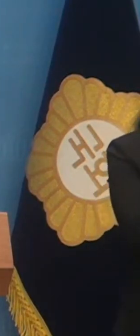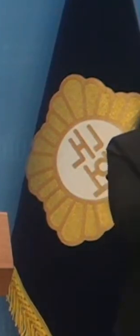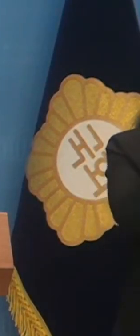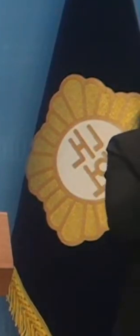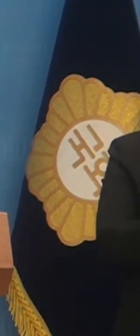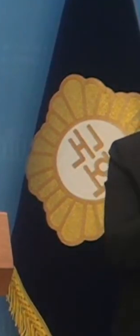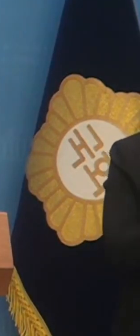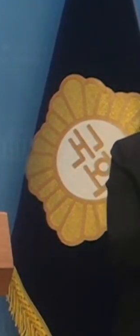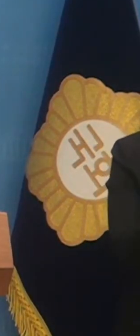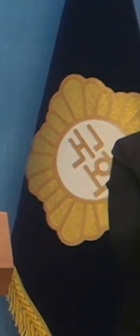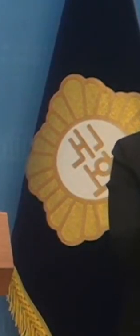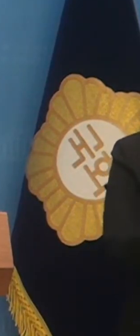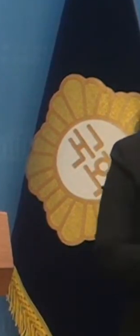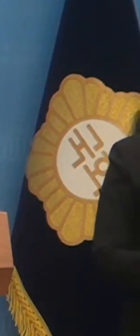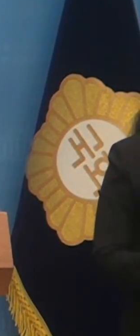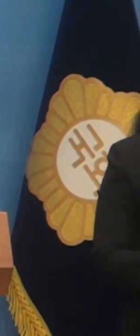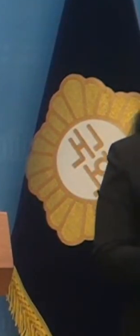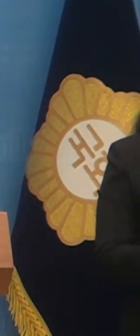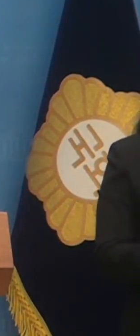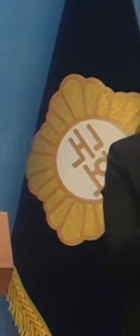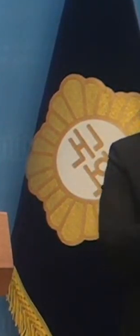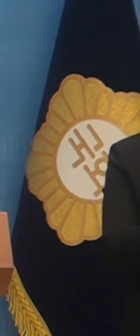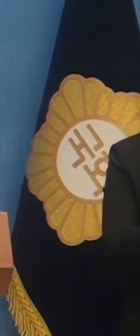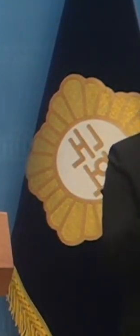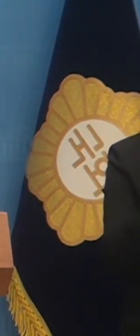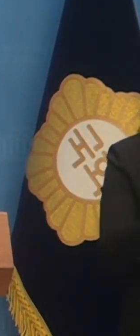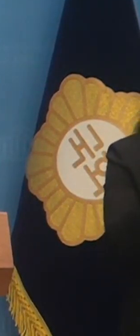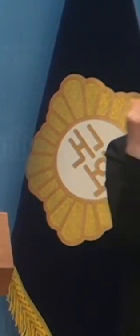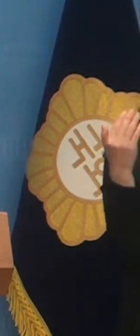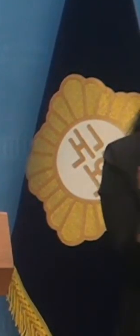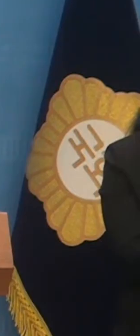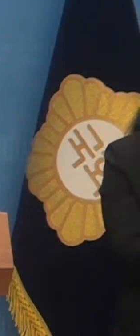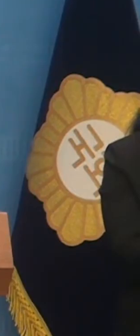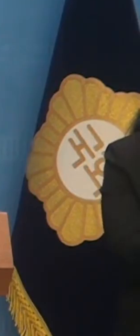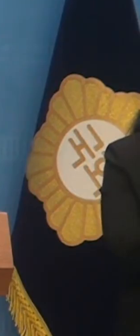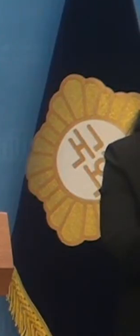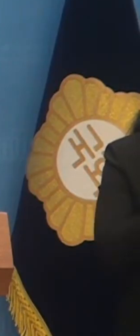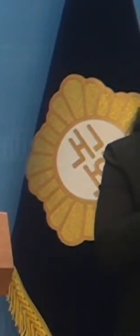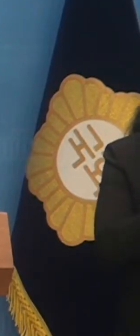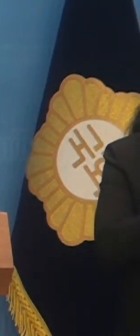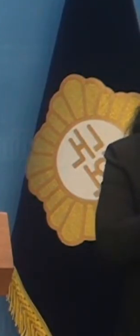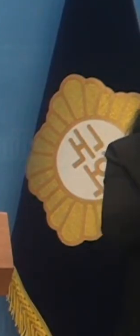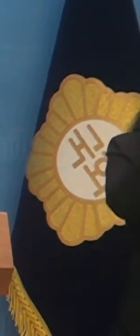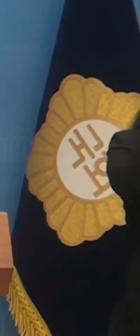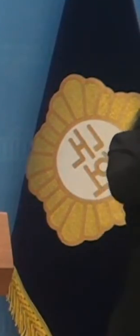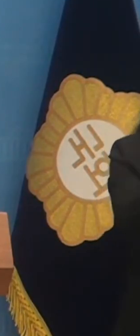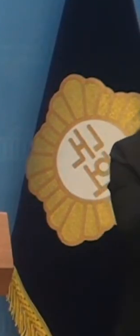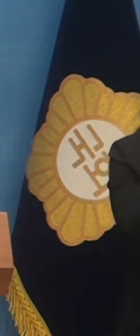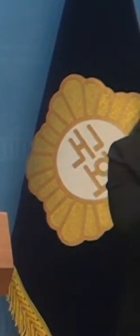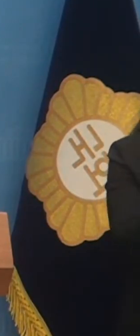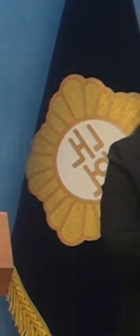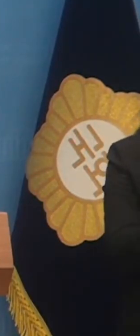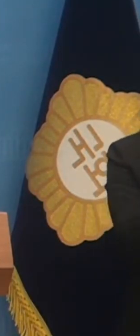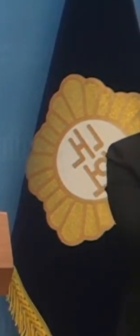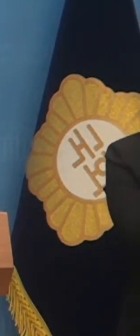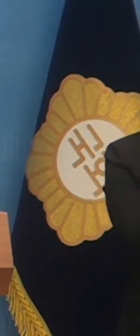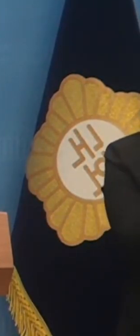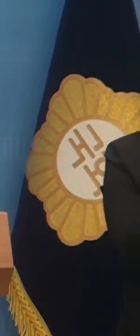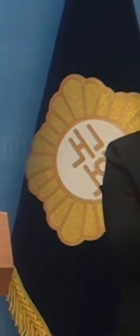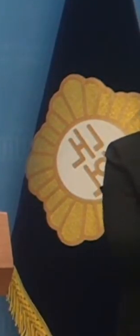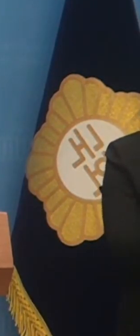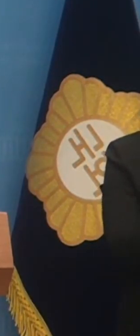뿐이라는 당사자의 입장은 사실상 모든 혐의에 대한 시인입니다. 오광수 수석 논란